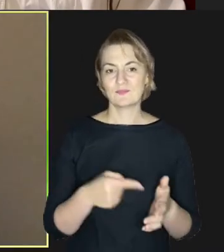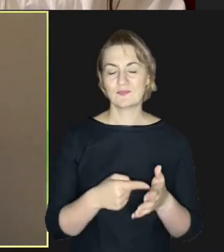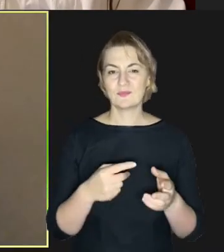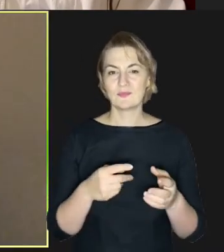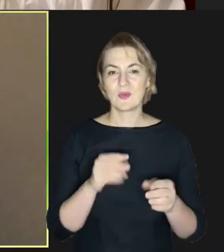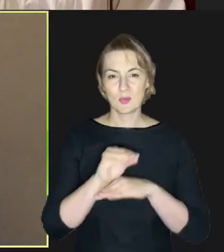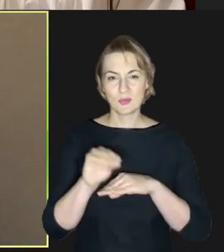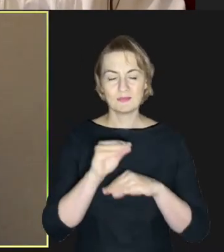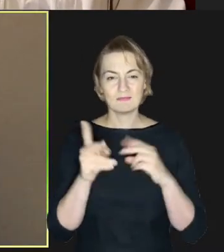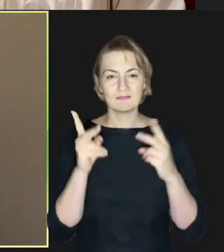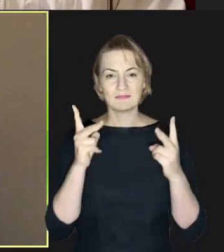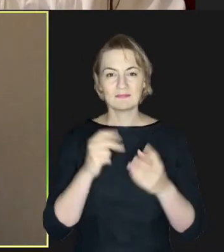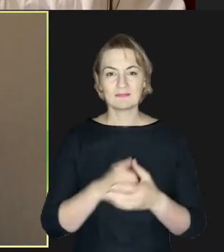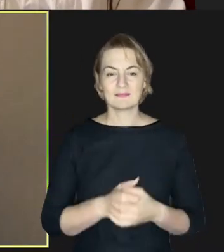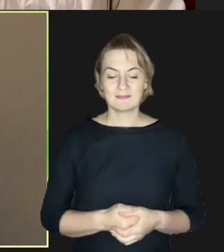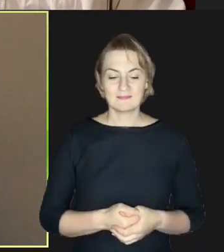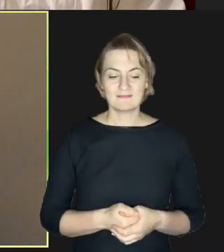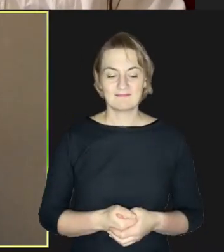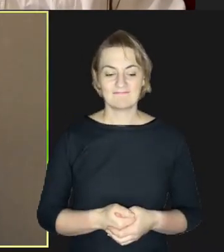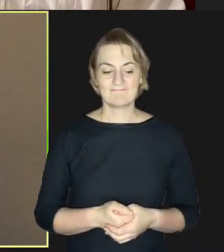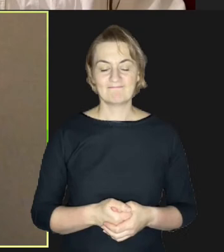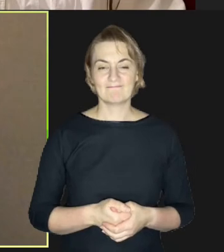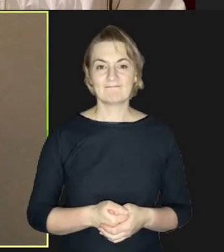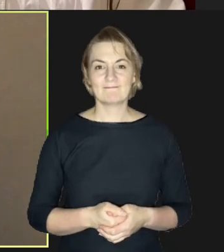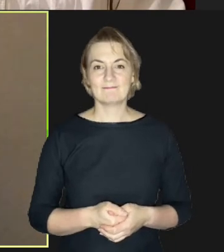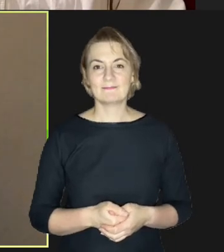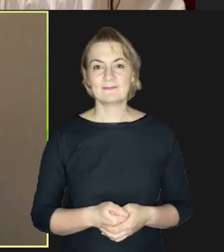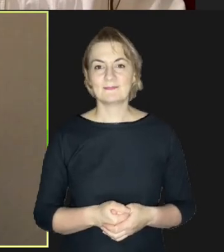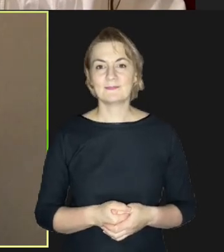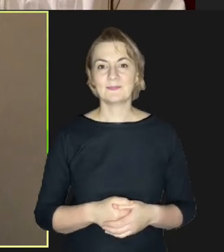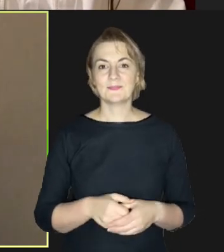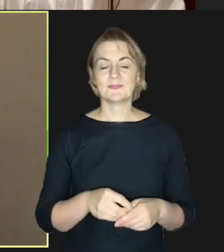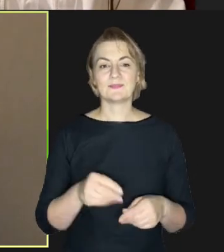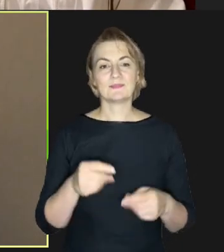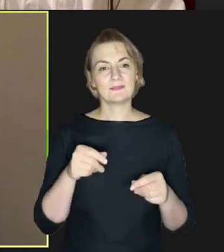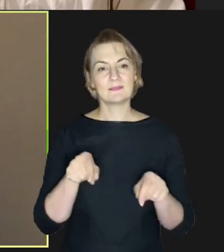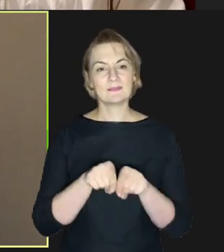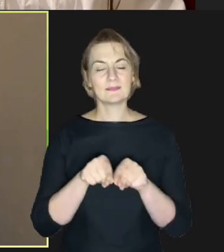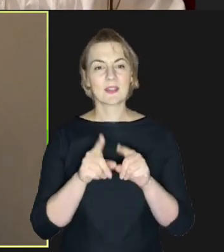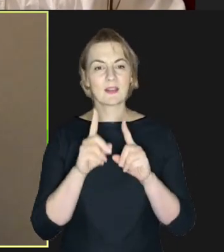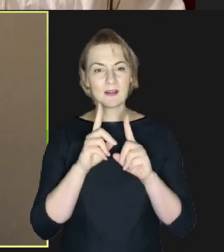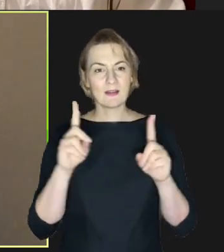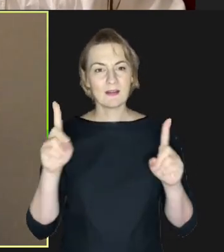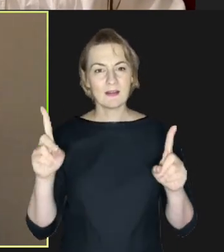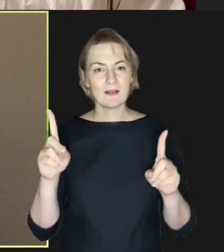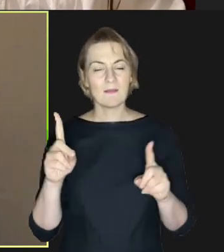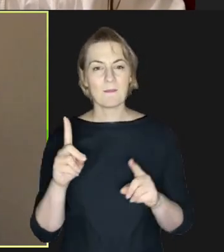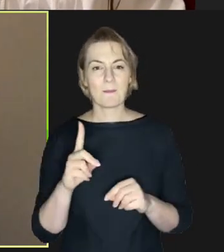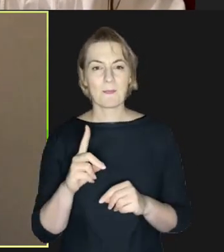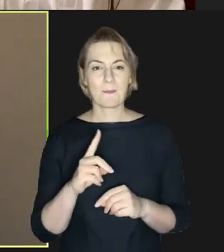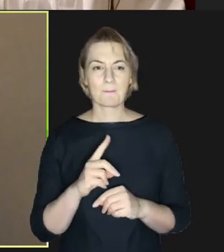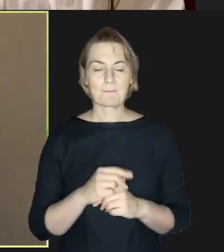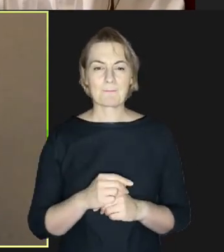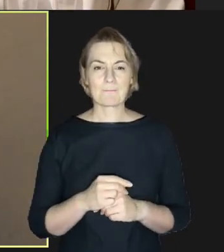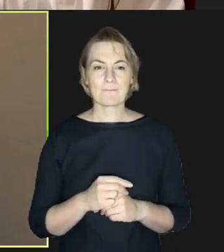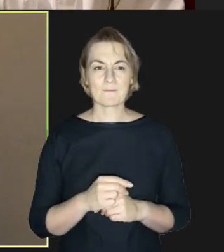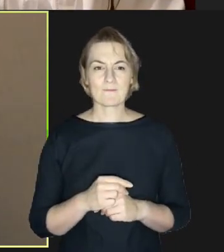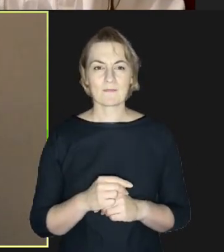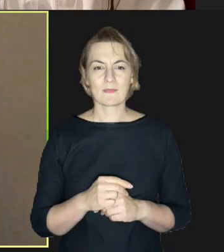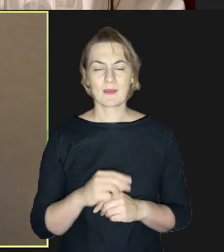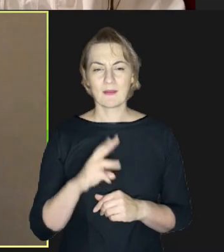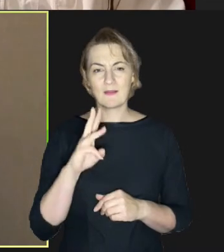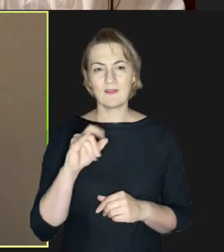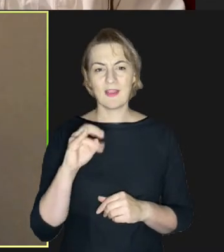No, to Thich Nhat Hanh, taki znany nauczyciel buddyjski, zen wietnamski,